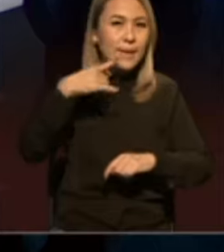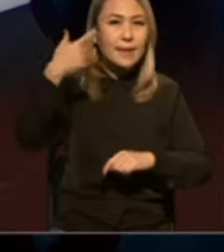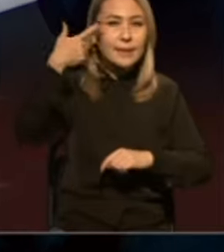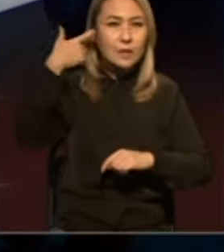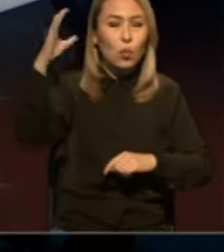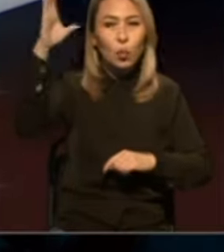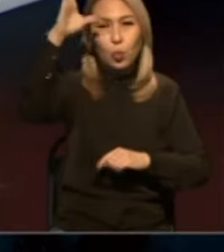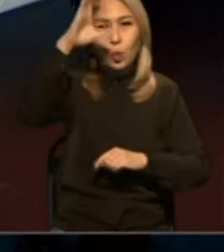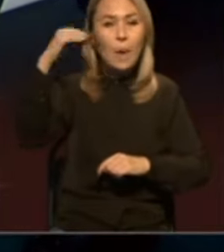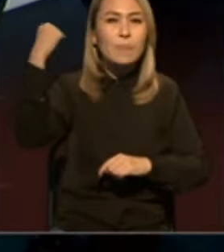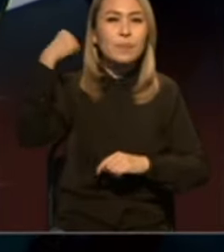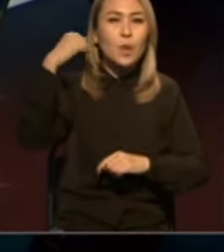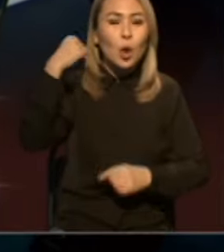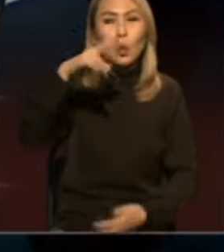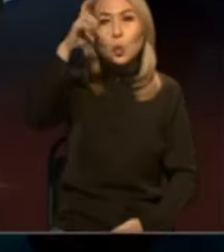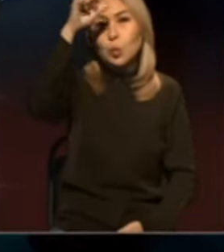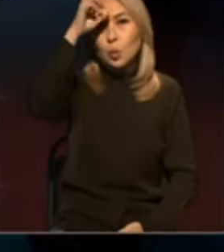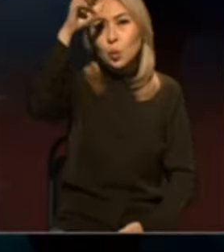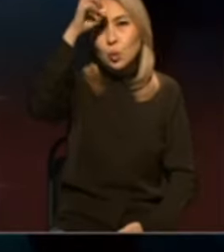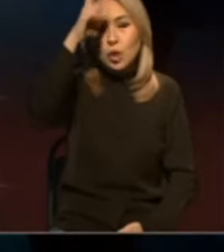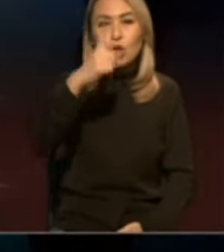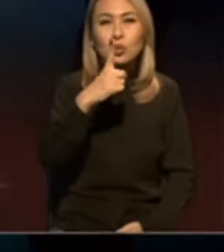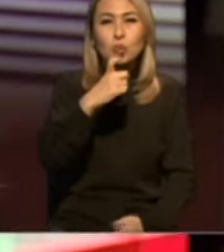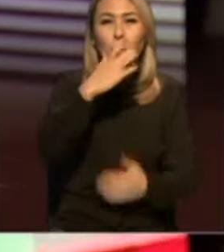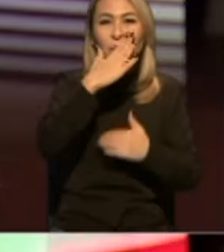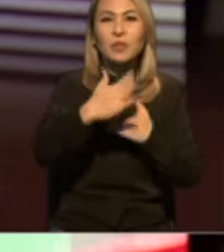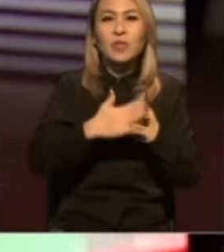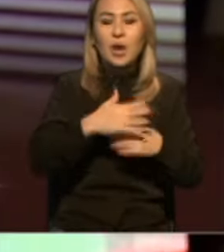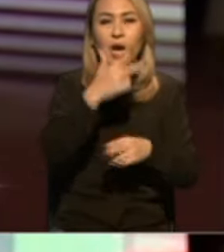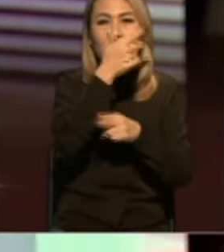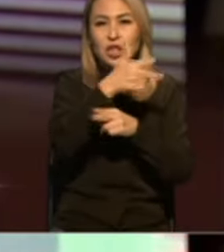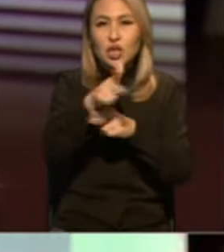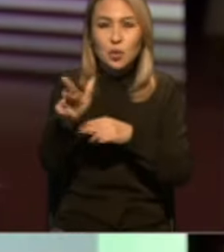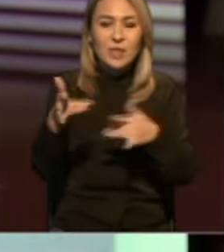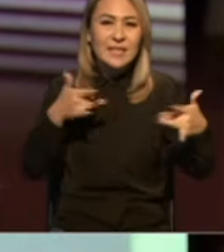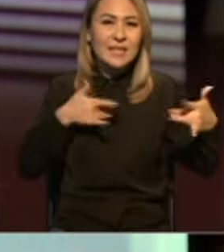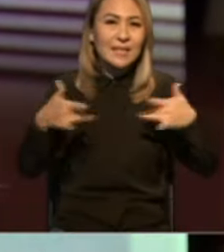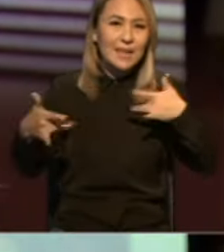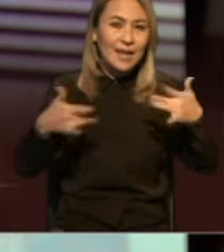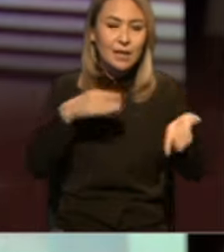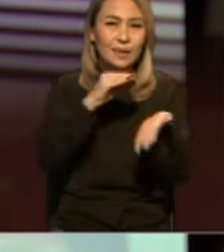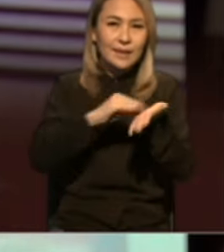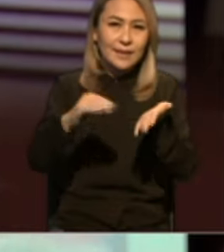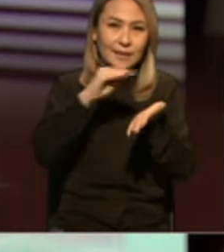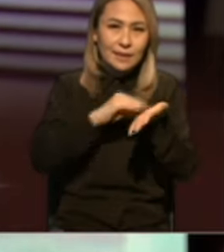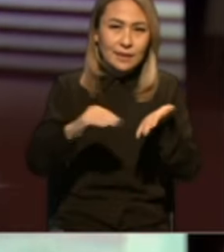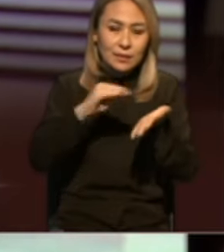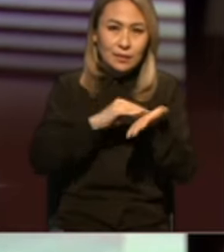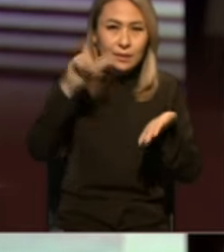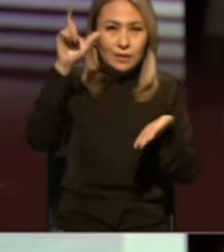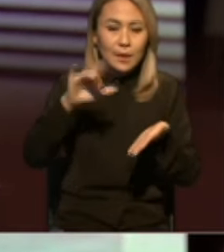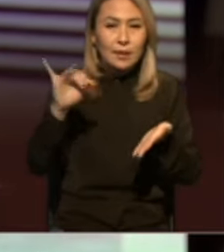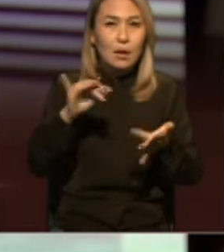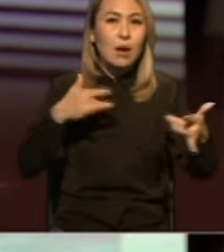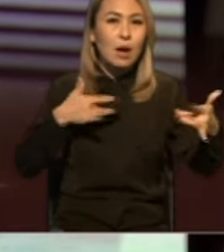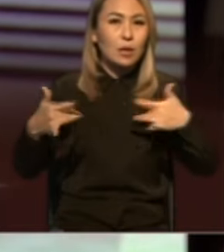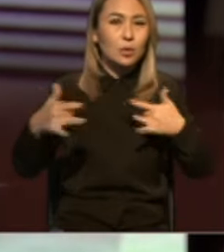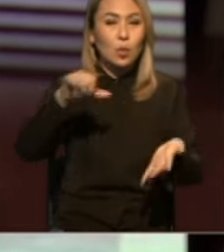Өзбекстан, Түркменстан және Түркия елдерінен 100-ге жуық режиссер, сценарист және актер кино өнерінің өкілдері қатысқан